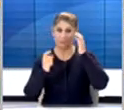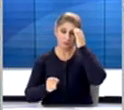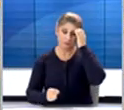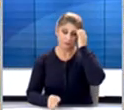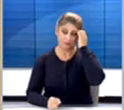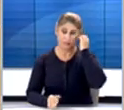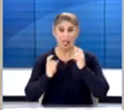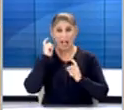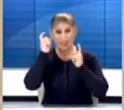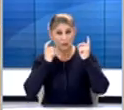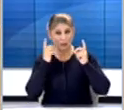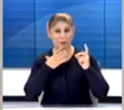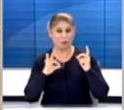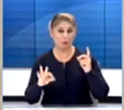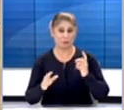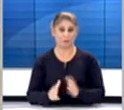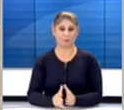Αναρωτιέμαι λοιπόν.